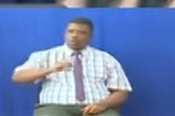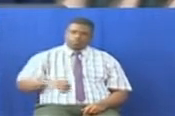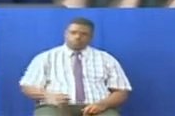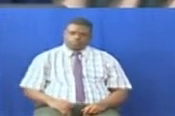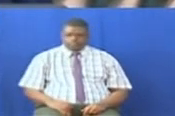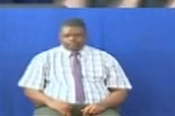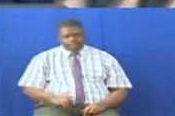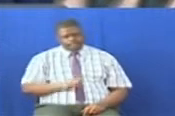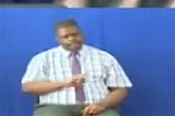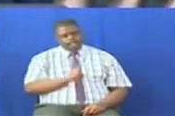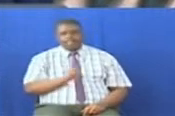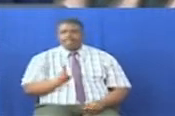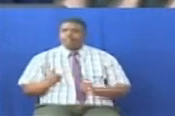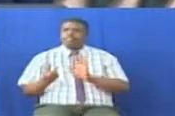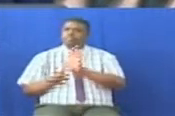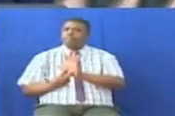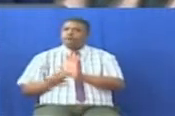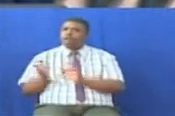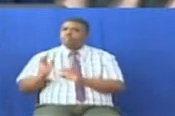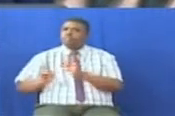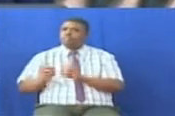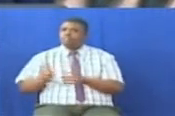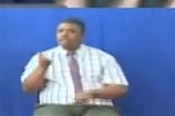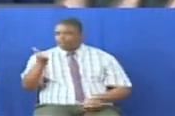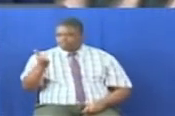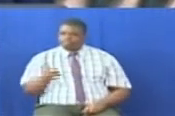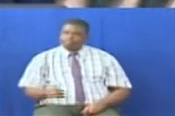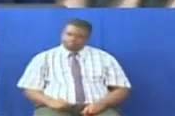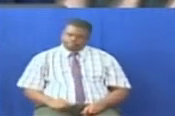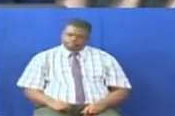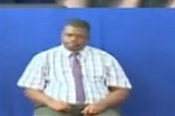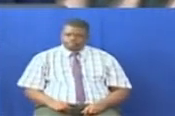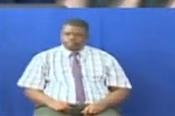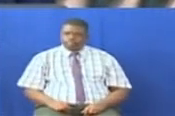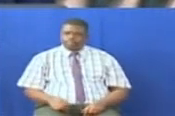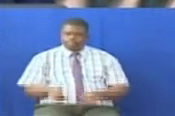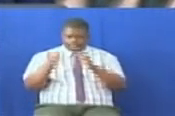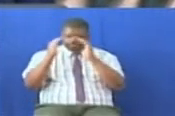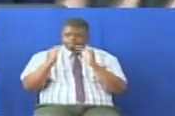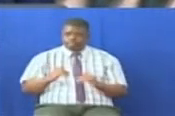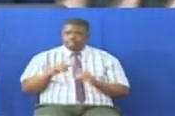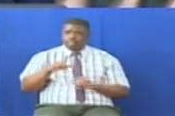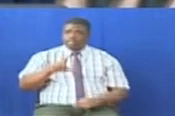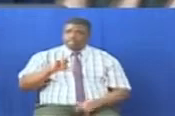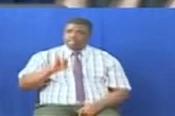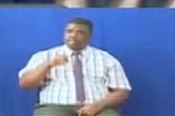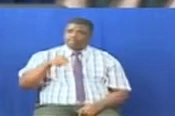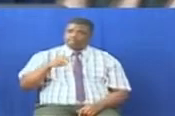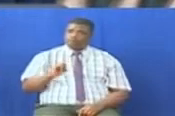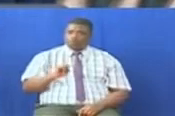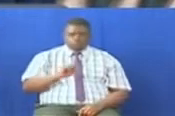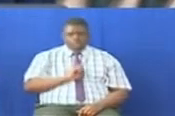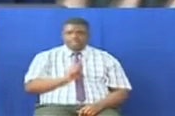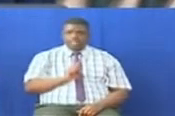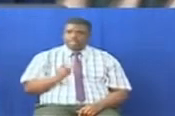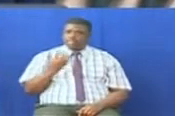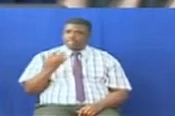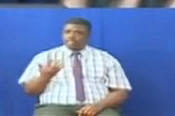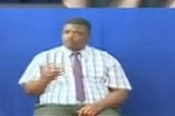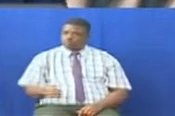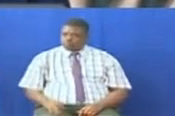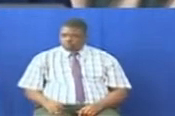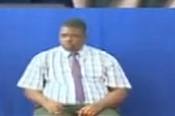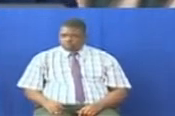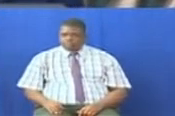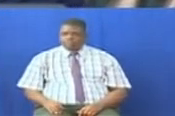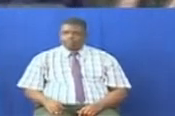atachangia kwa dakika 7, atafuatiwa na mheshimiwa Susan Limo atachangia kwa dakika 5, mheshimiwa Joseph